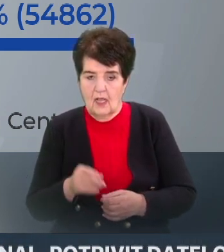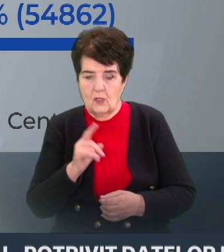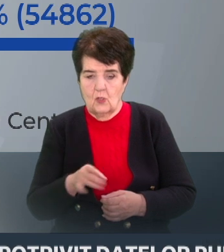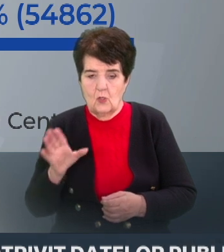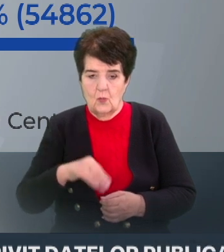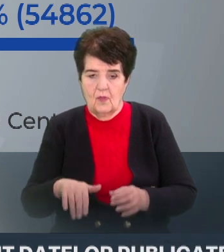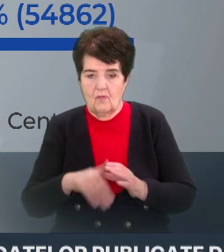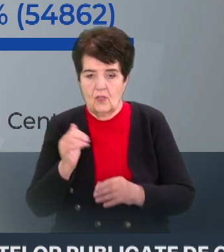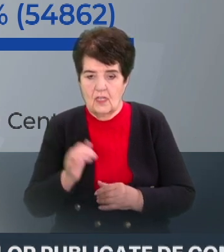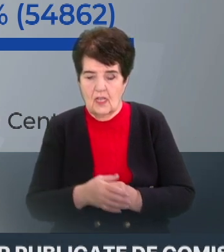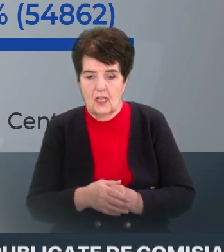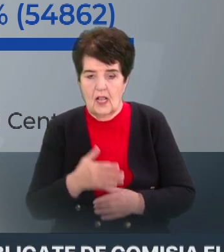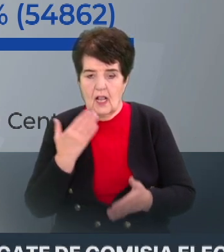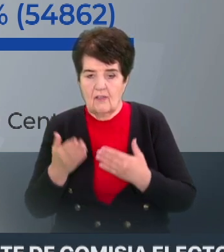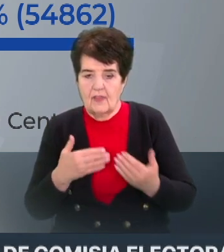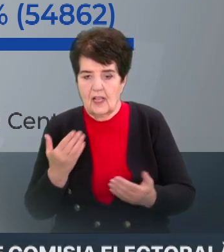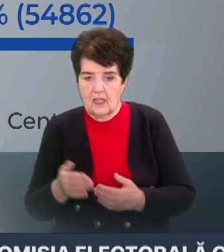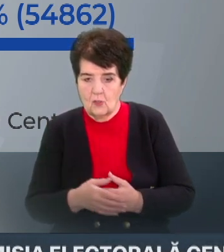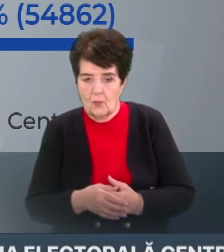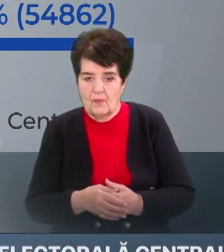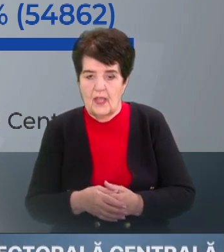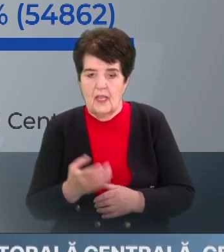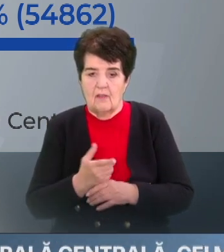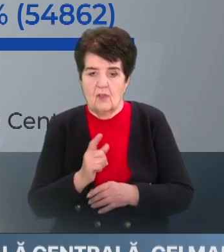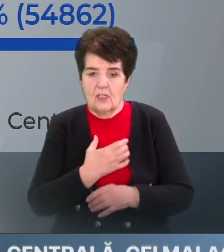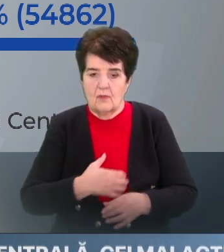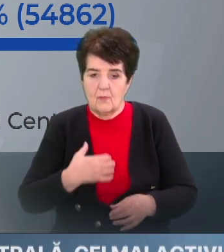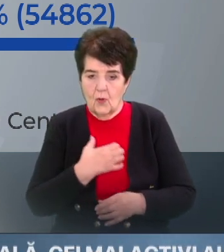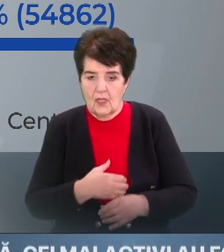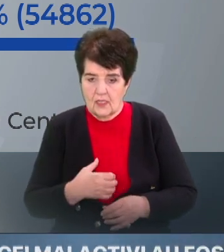sabotarea referendumului, precum a jucat un rol important și implicarea